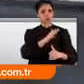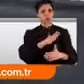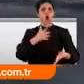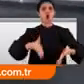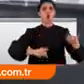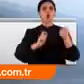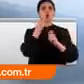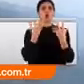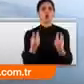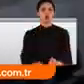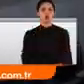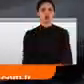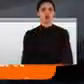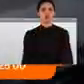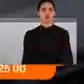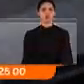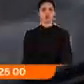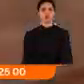kullanılacak.